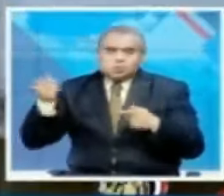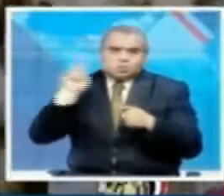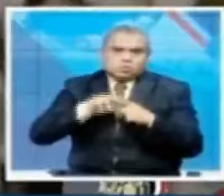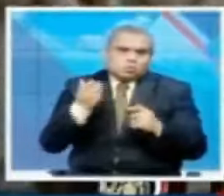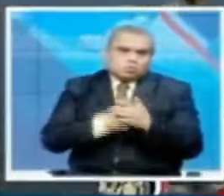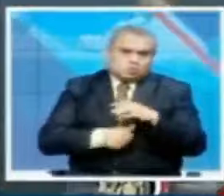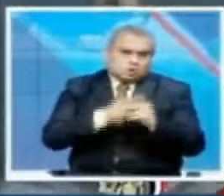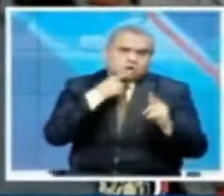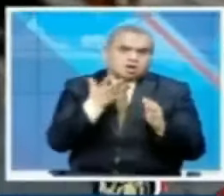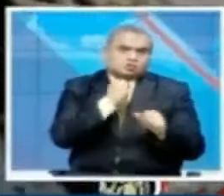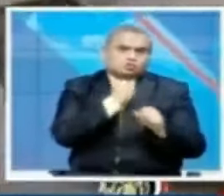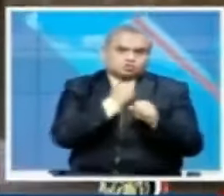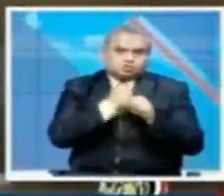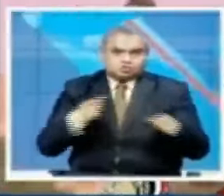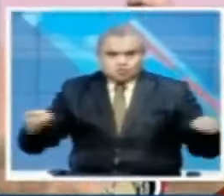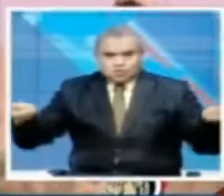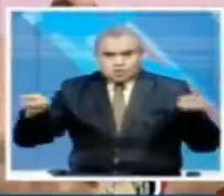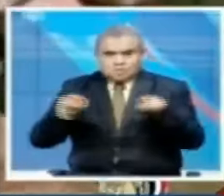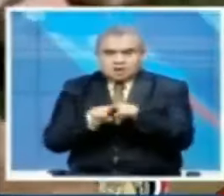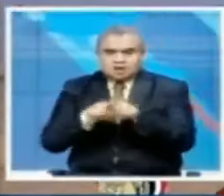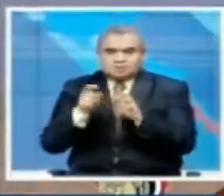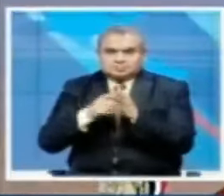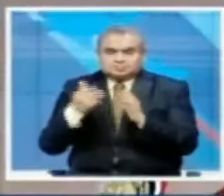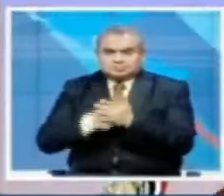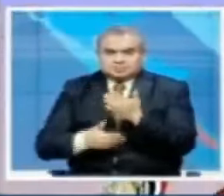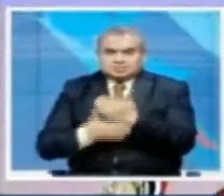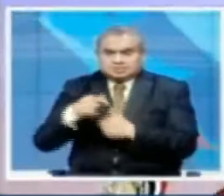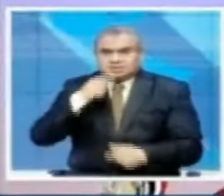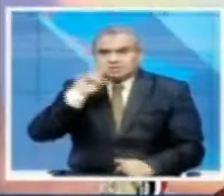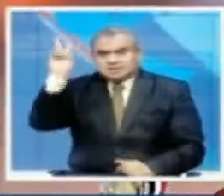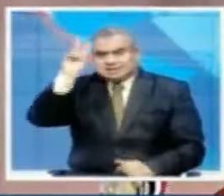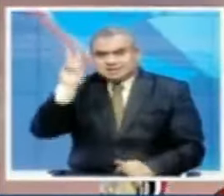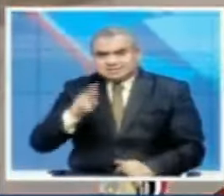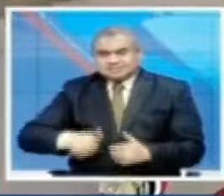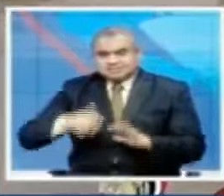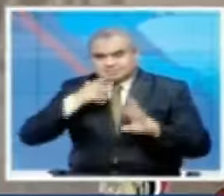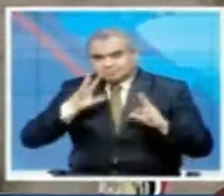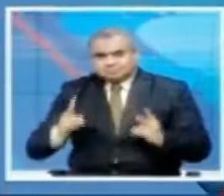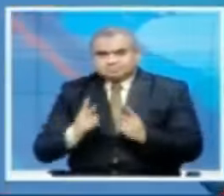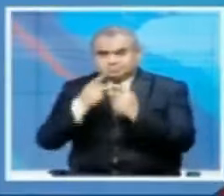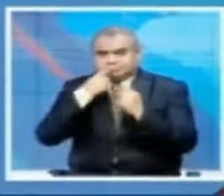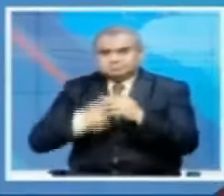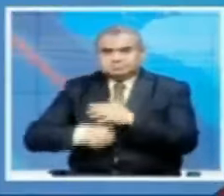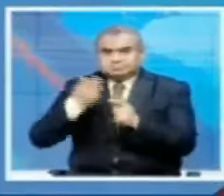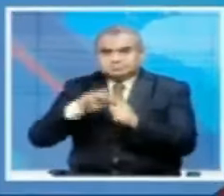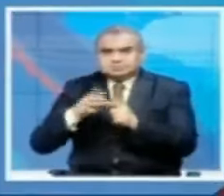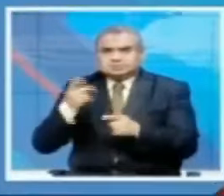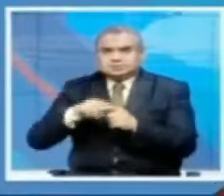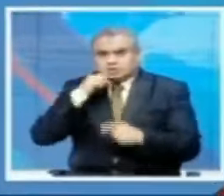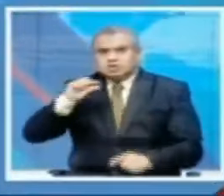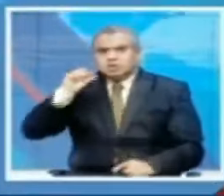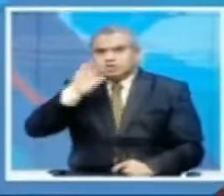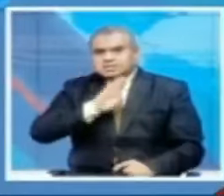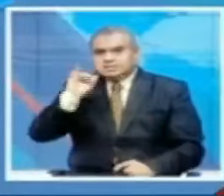سيادة القانون على أراضي الدولة، بالتأكيد على أن سيناء طبعا من تنميتها أيضا، دي مسألة مهمة. دكتور سمير، الرئيس